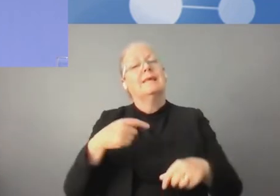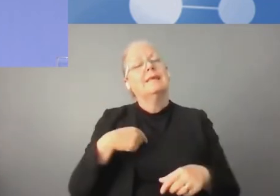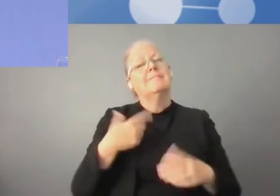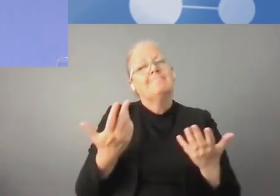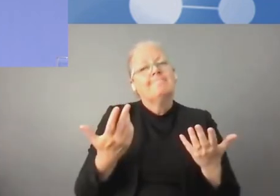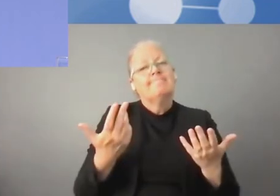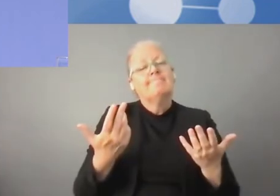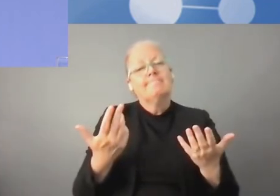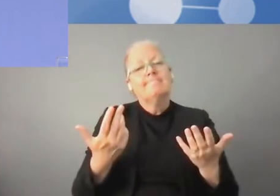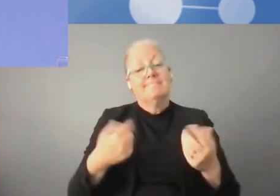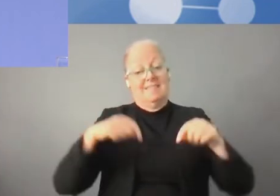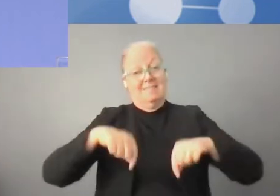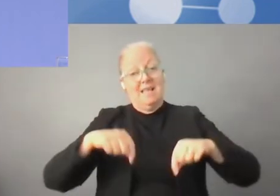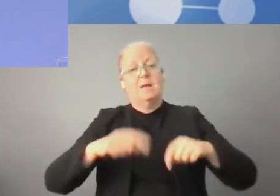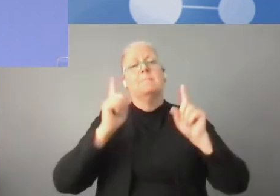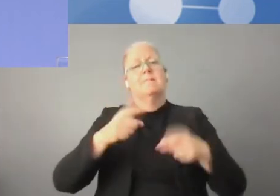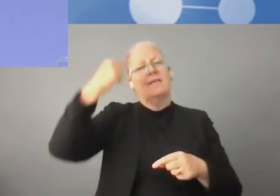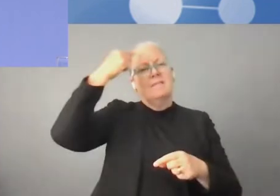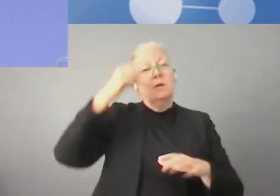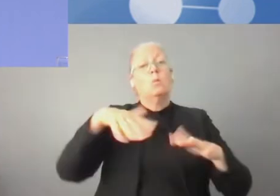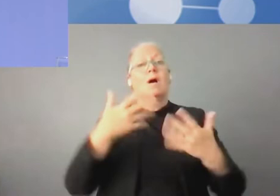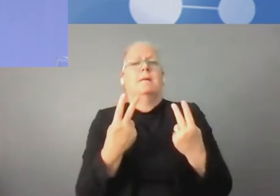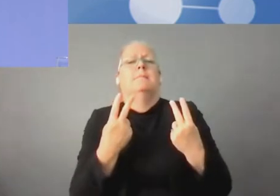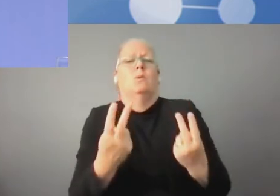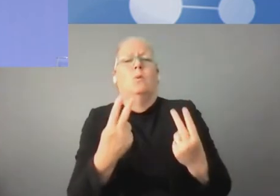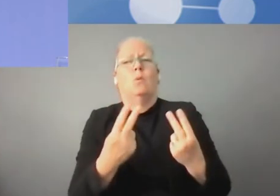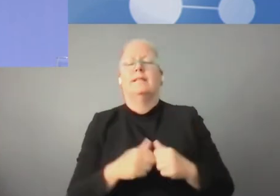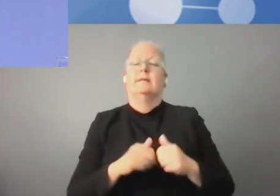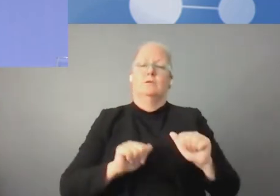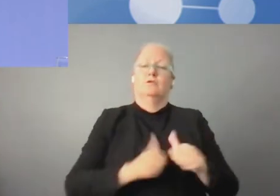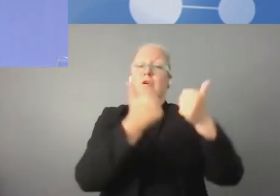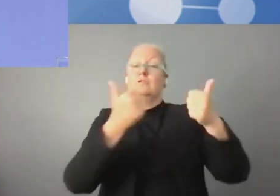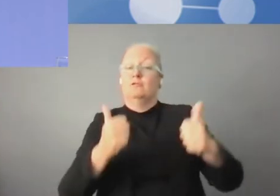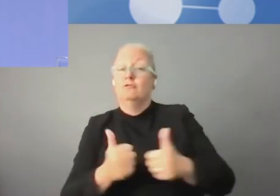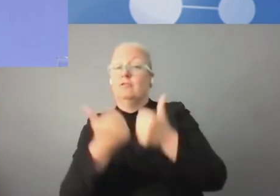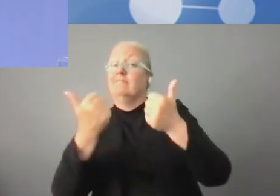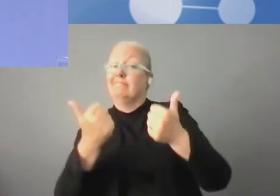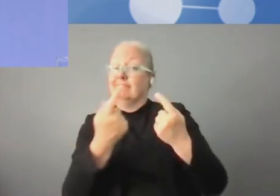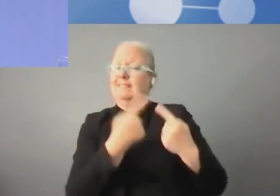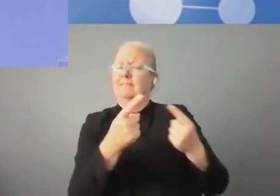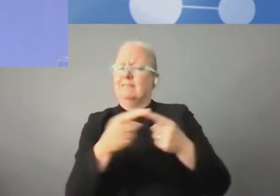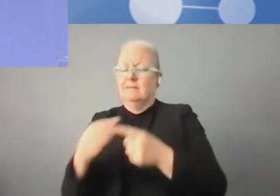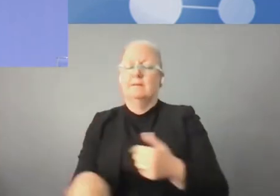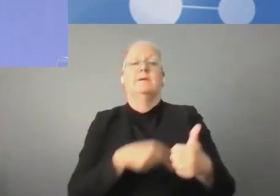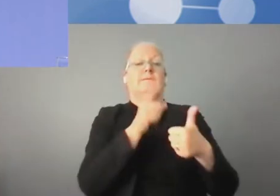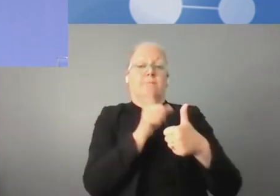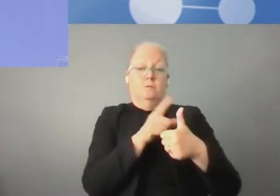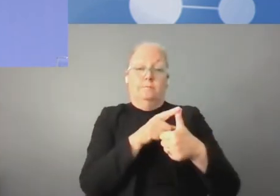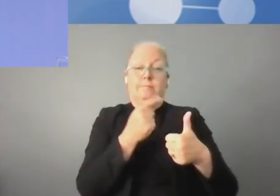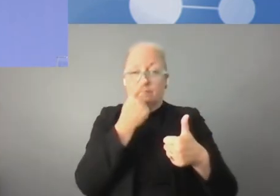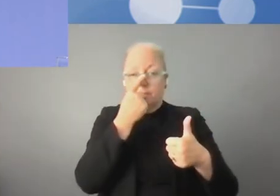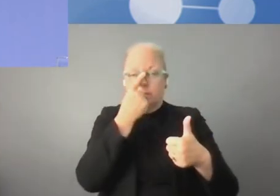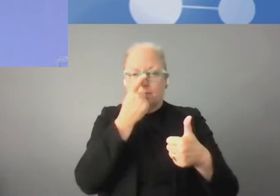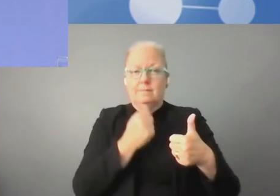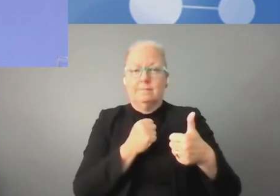了我们的世界。但是同时我们必须要面临一些重要的问题，第一个当然是这方面